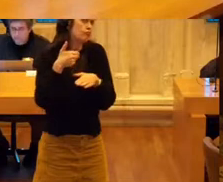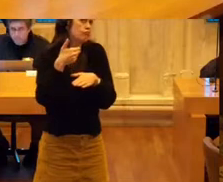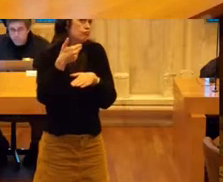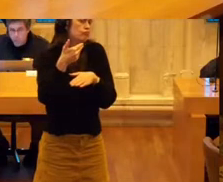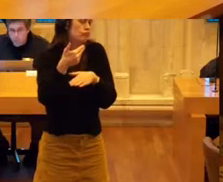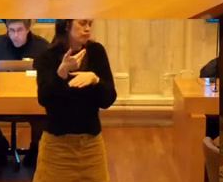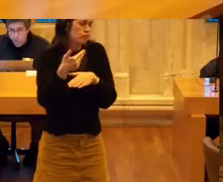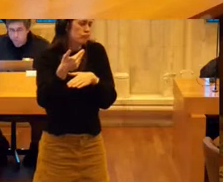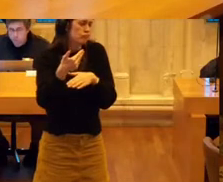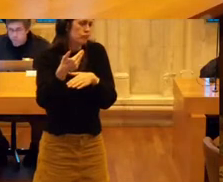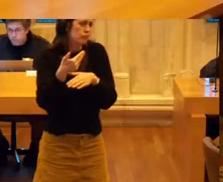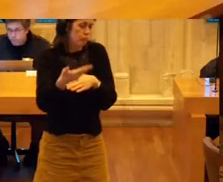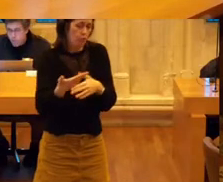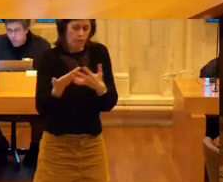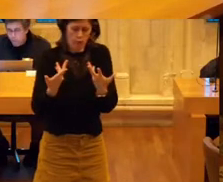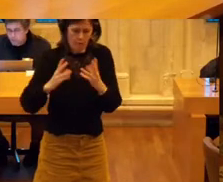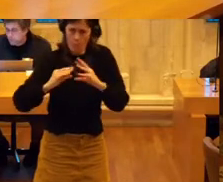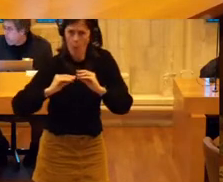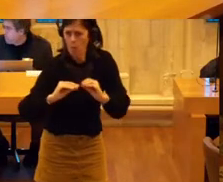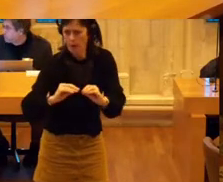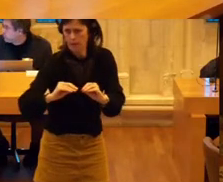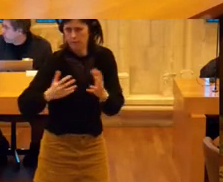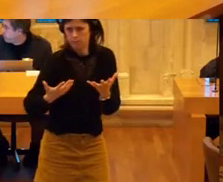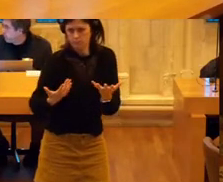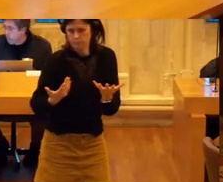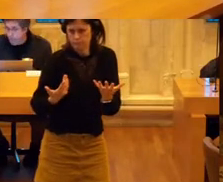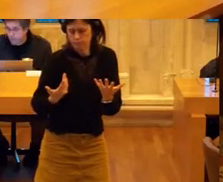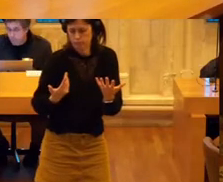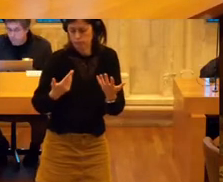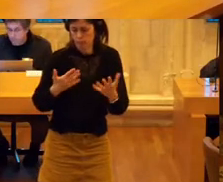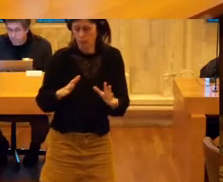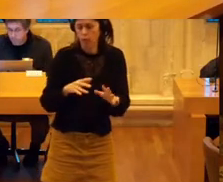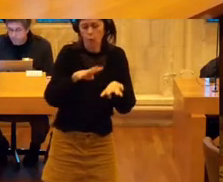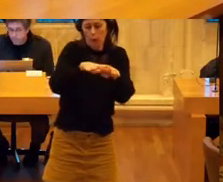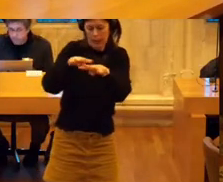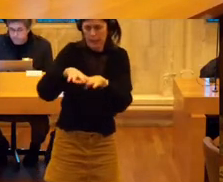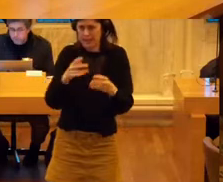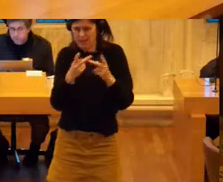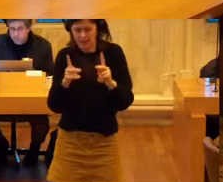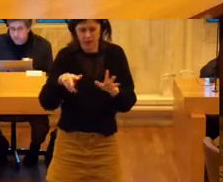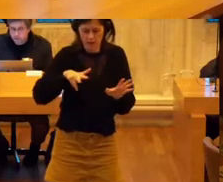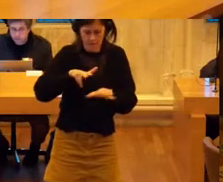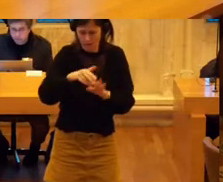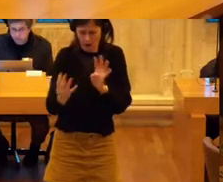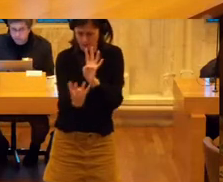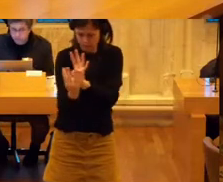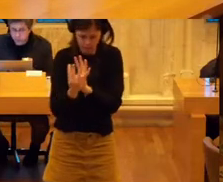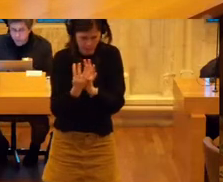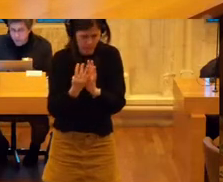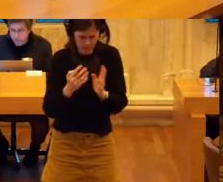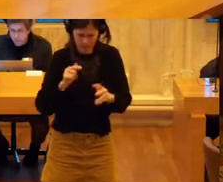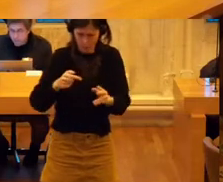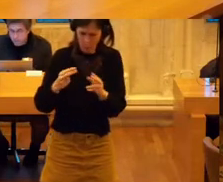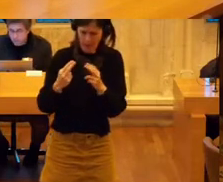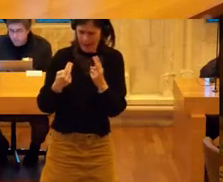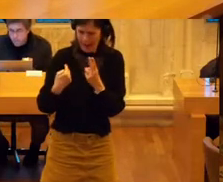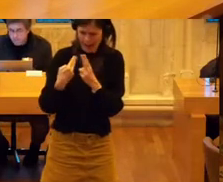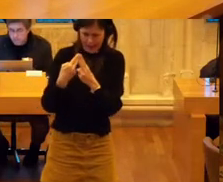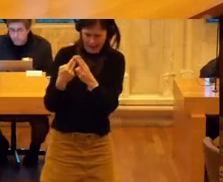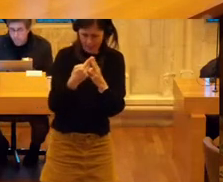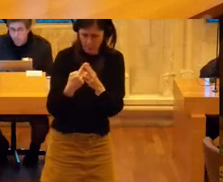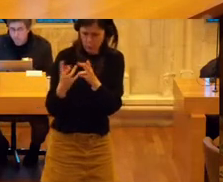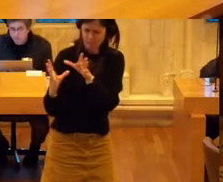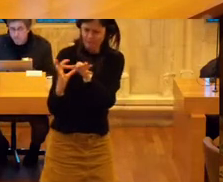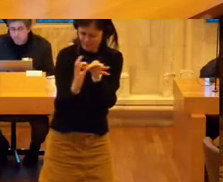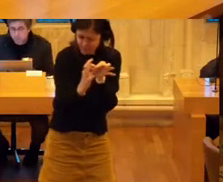des cellules de terrain qui sont répertoriées sur les différents quartiers de la ville pour apporter des réponses coordonnées, collectives